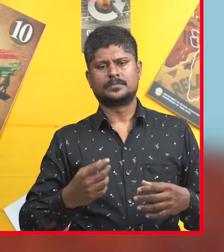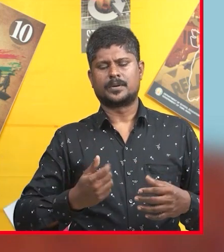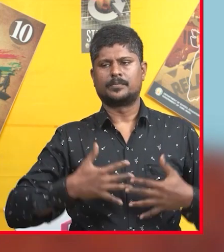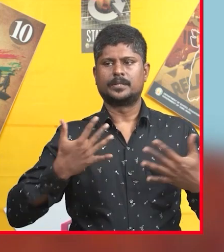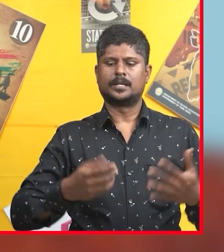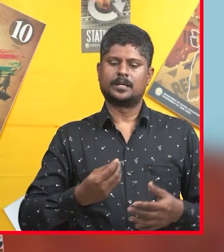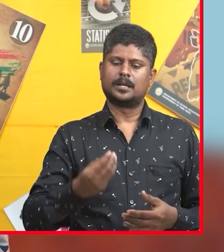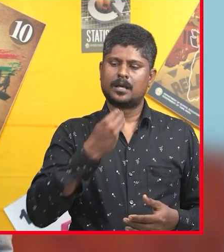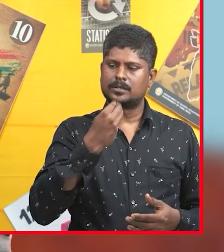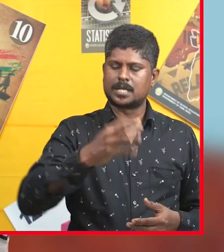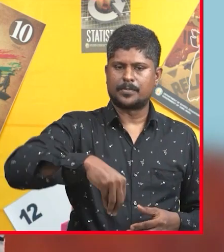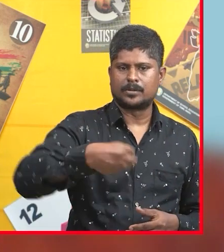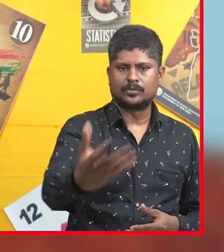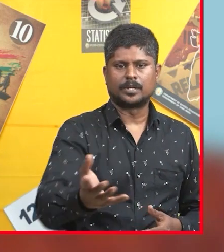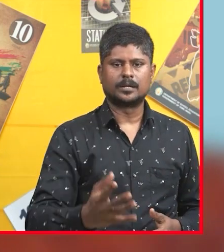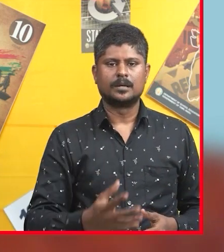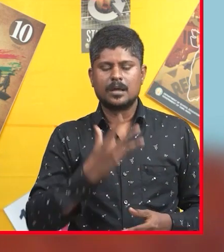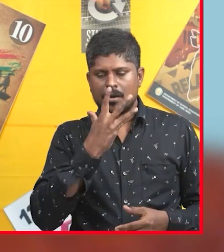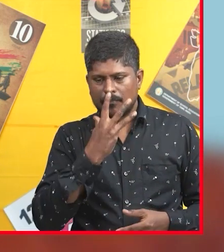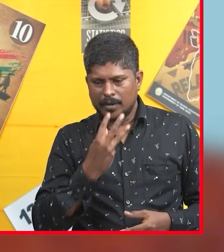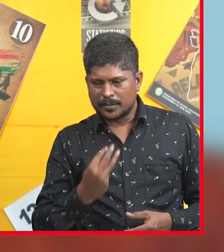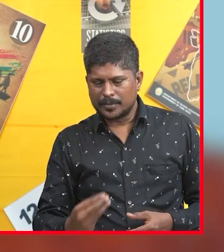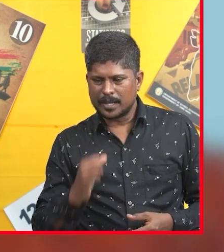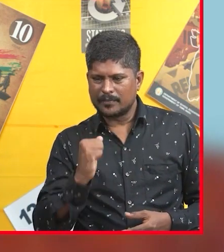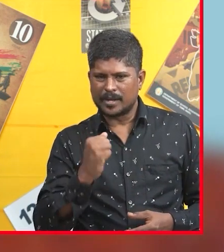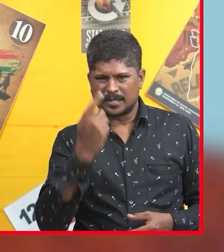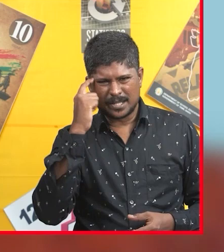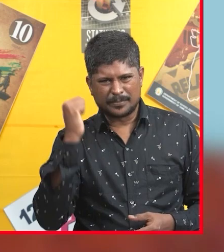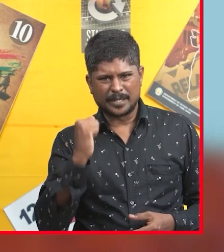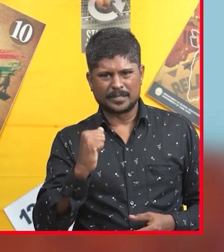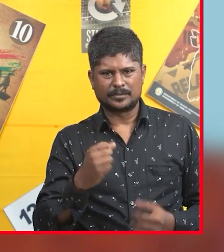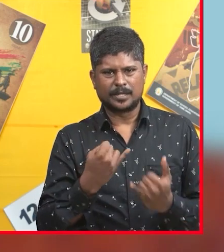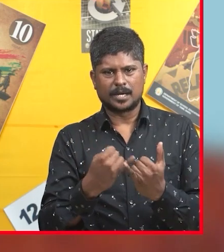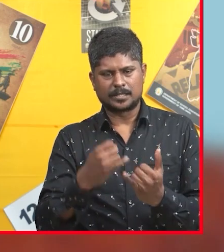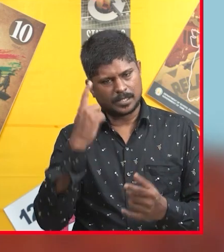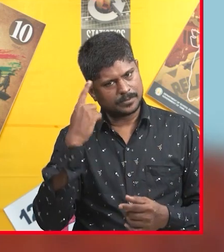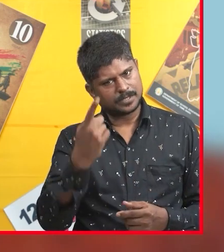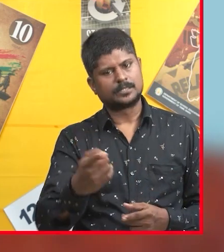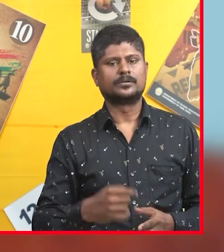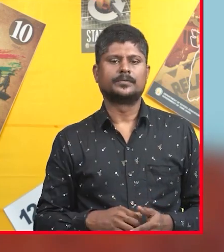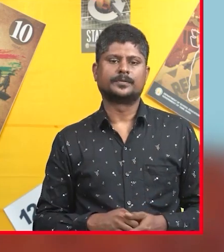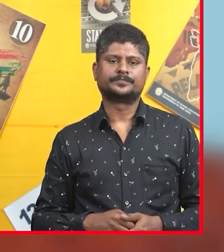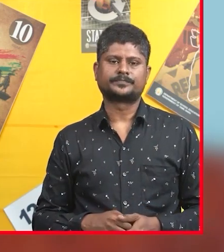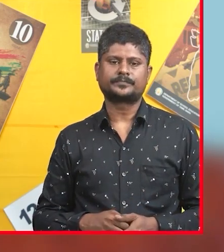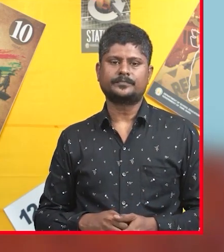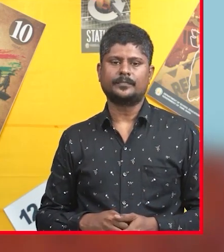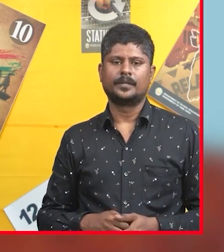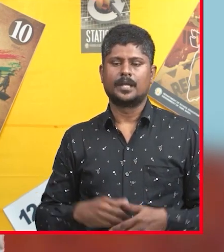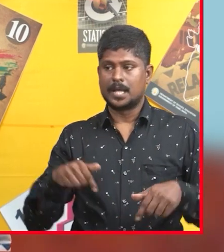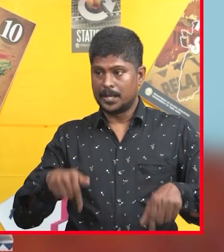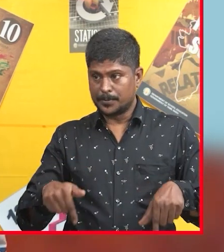அப்ப வறுமையில் வாடக்கூடியவர்கள் எப்படி விருந்தோம்பல் செஞ்சிருக்காங்க அப்படிங்கிற கருத்தை நம்ம தெரிஞ்சுக்கணும்.